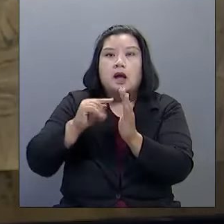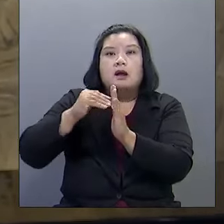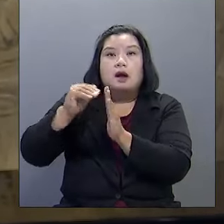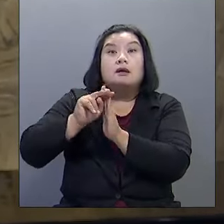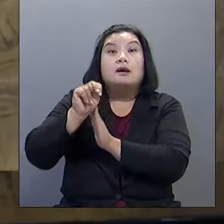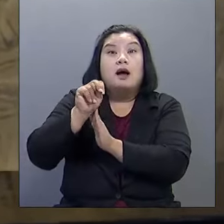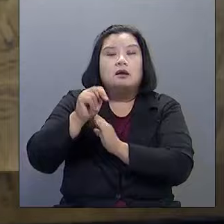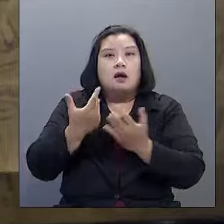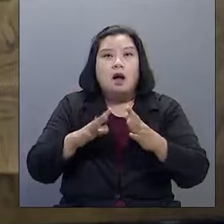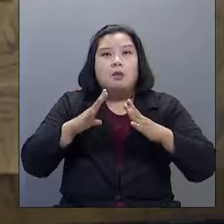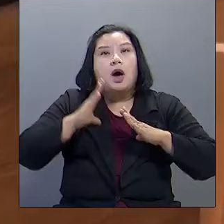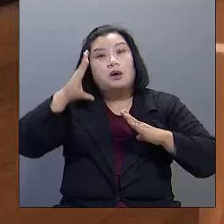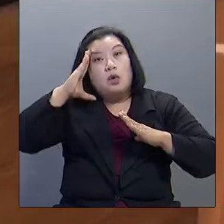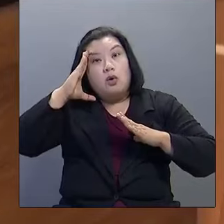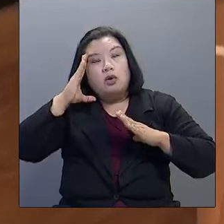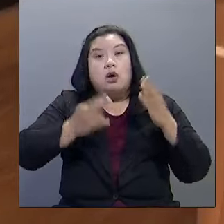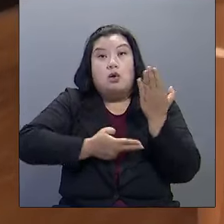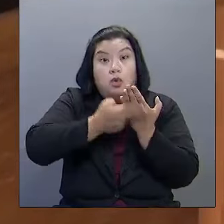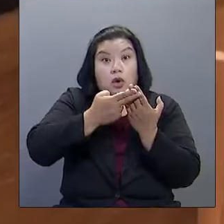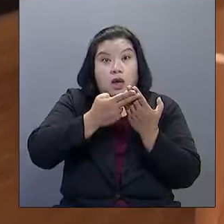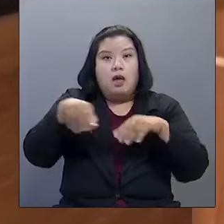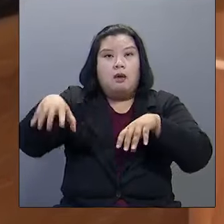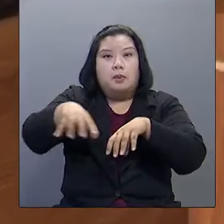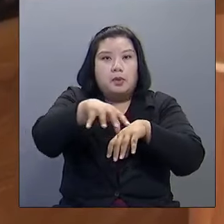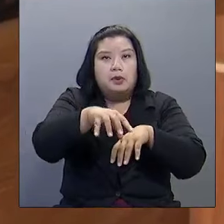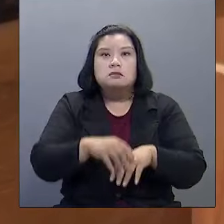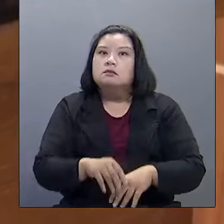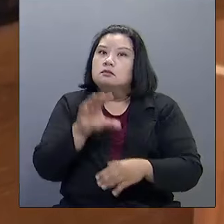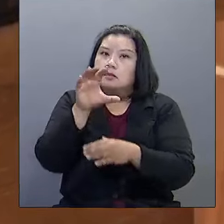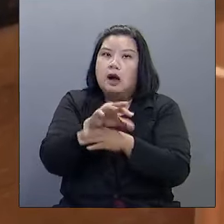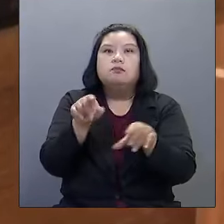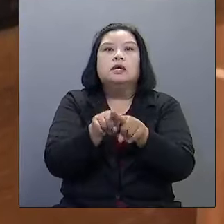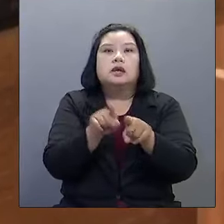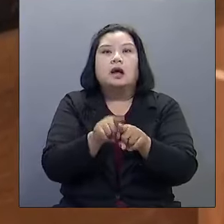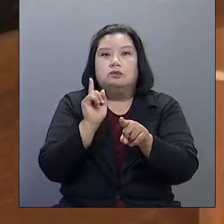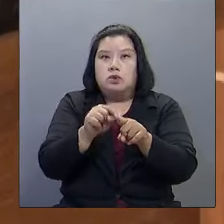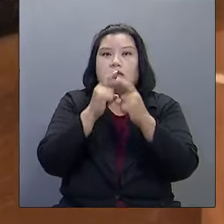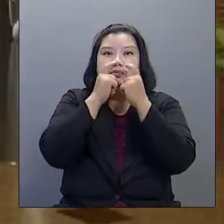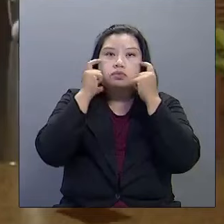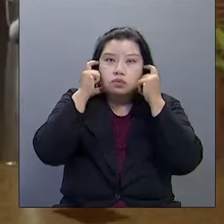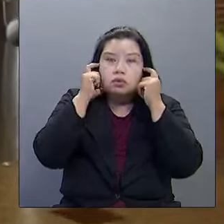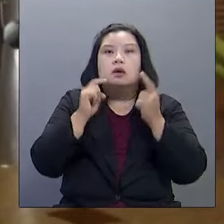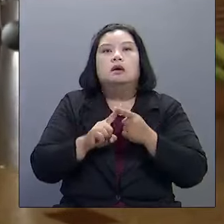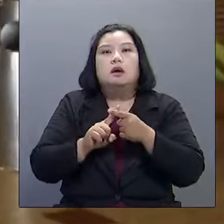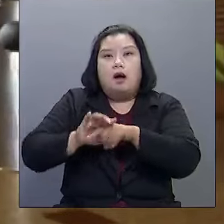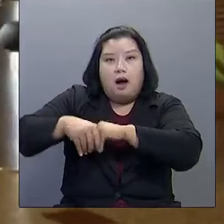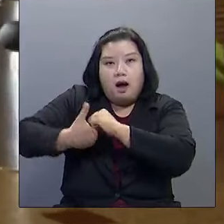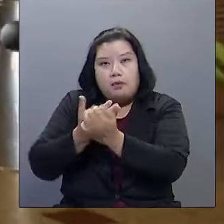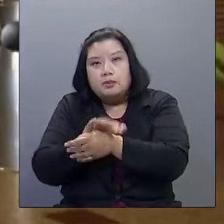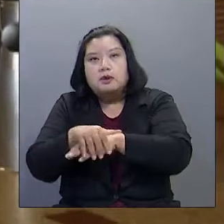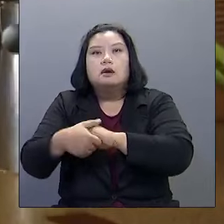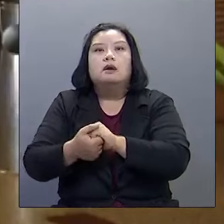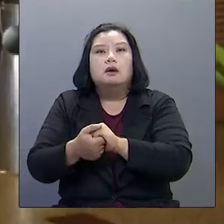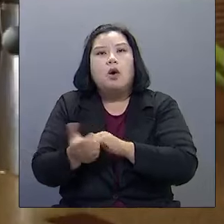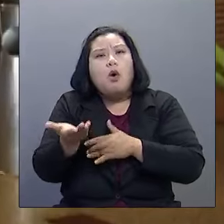ประกอบการโรงแรมที่พักก็ยังใช้มาตรการเข้มงวดเหมือนเดิมนะคะให้พนักงานสวมหน้ากากอนามัยจากจุดล้างมือมีการ